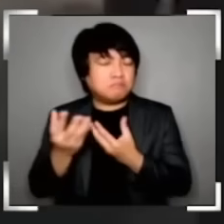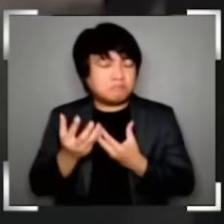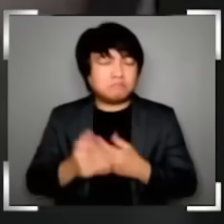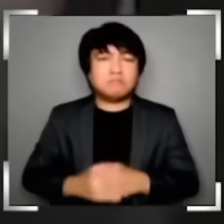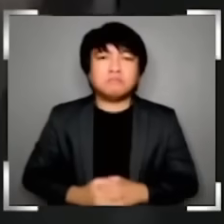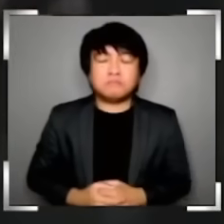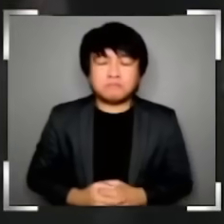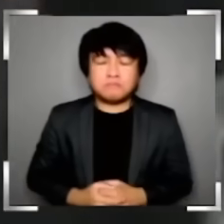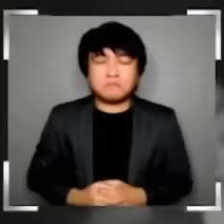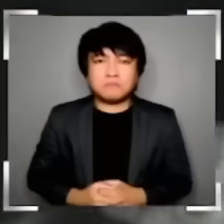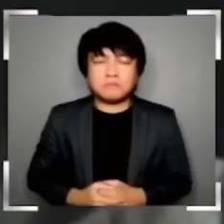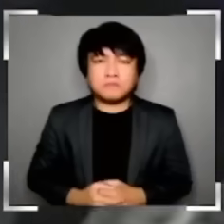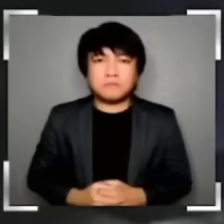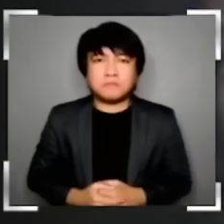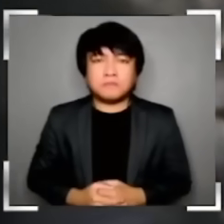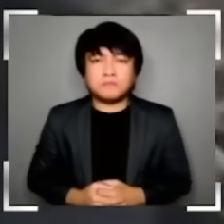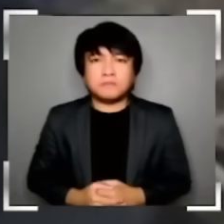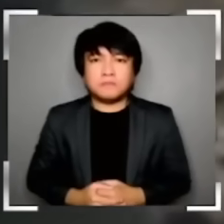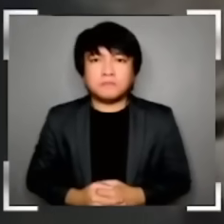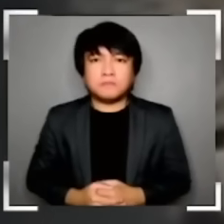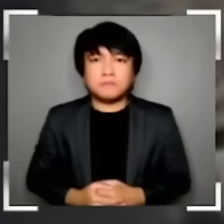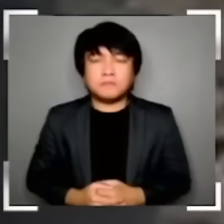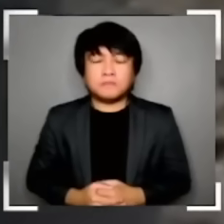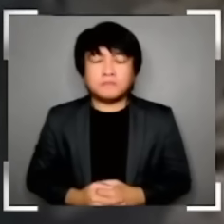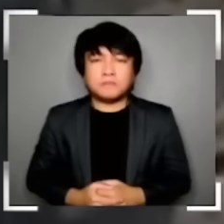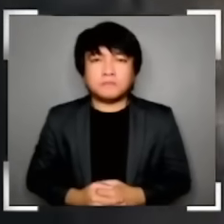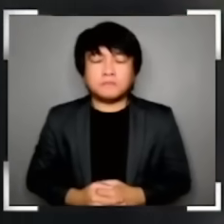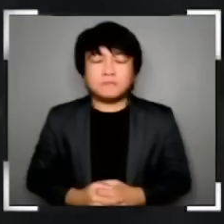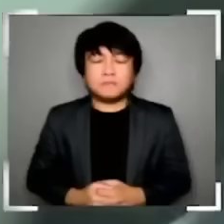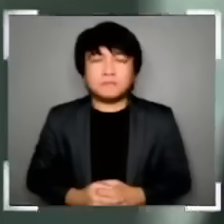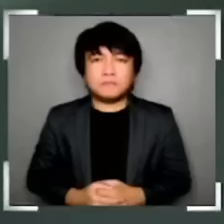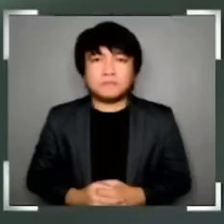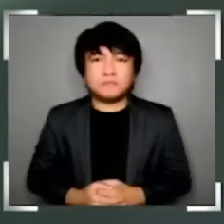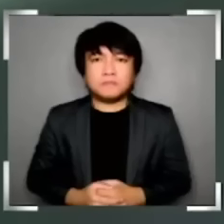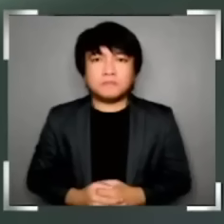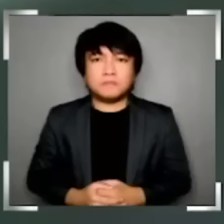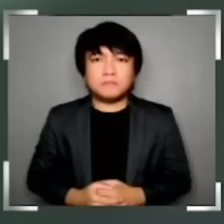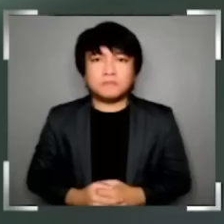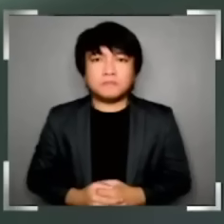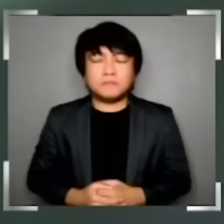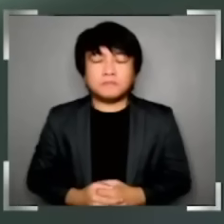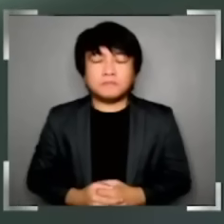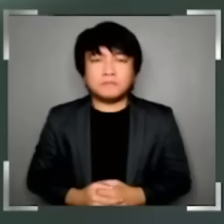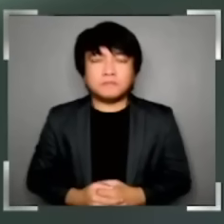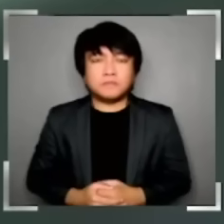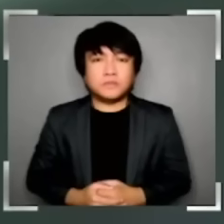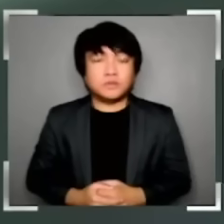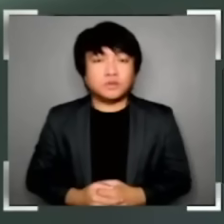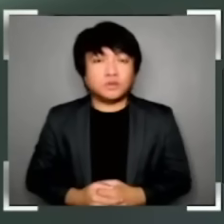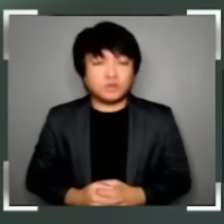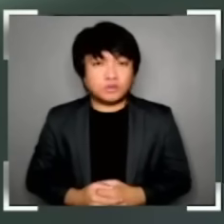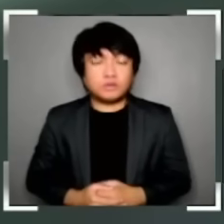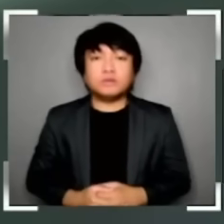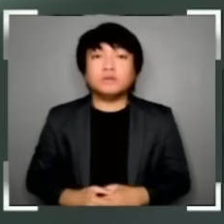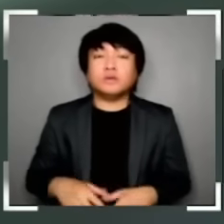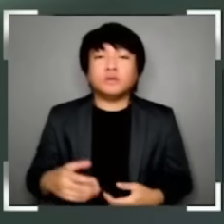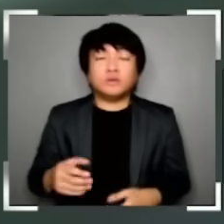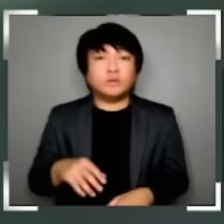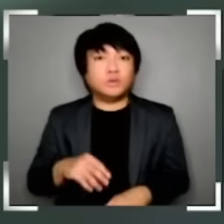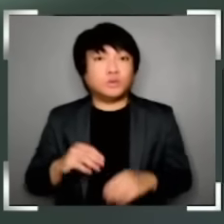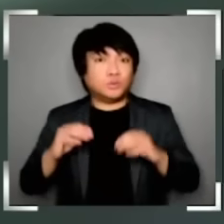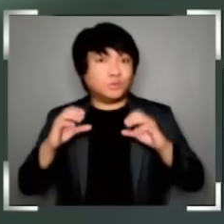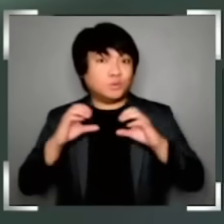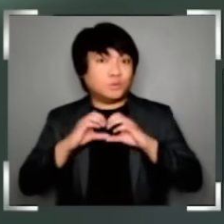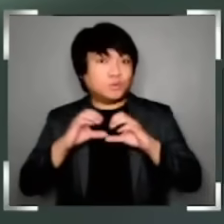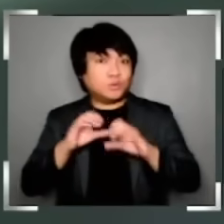makasuyop, maka-hit ang drugs. So, ang hirap na, no? Mahuldap. Sinisikap pa ng GMA Regional TV 1 Western Visayas